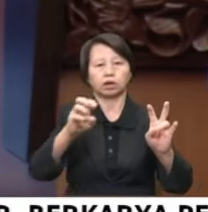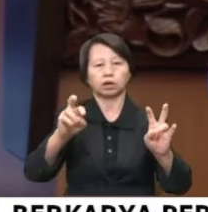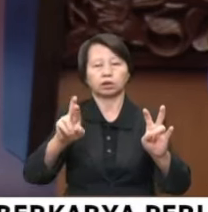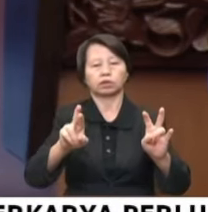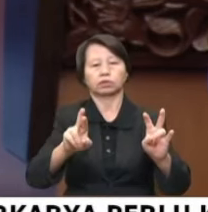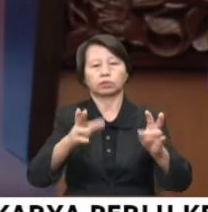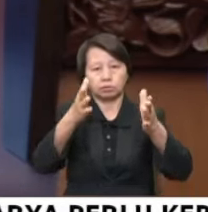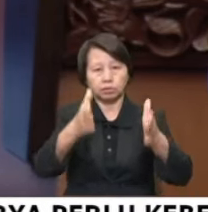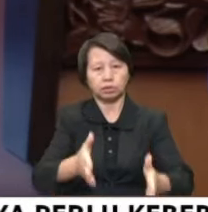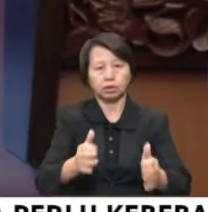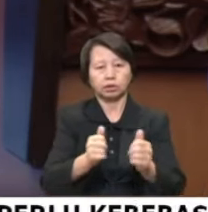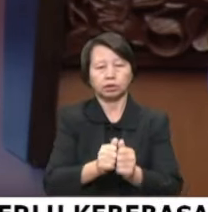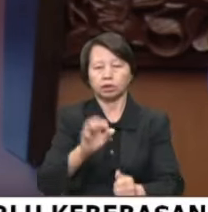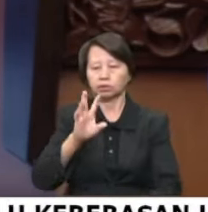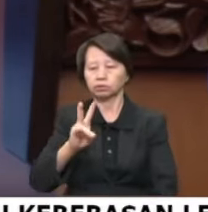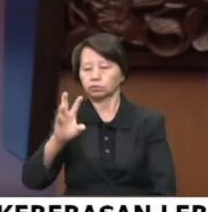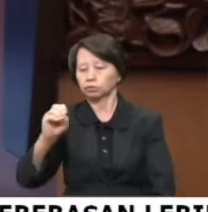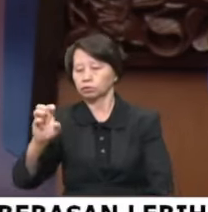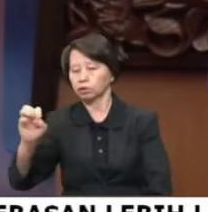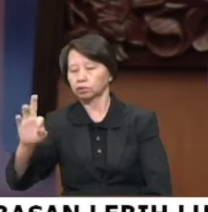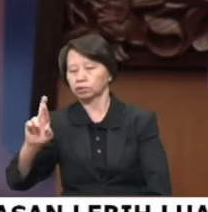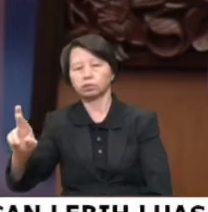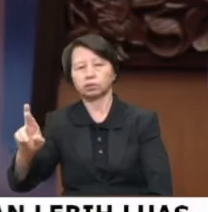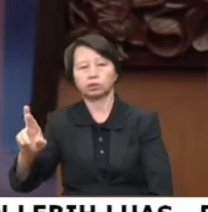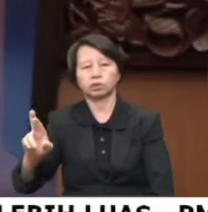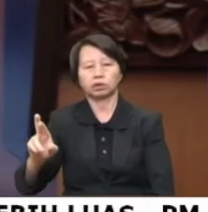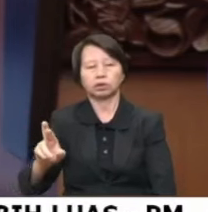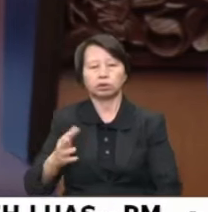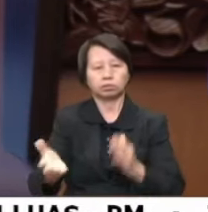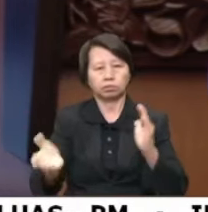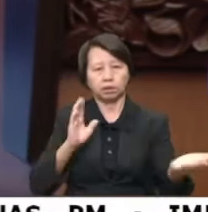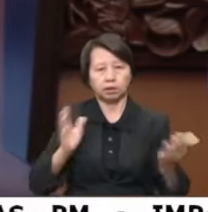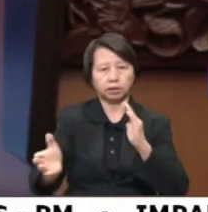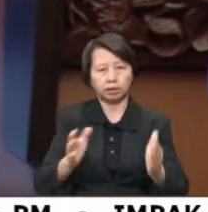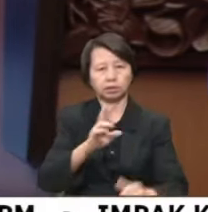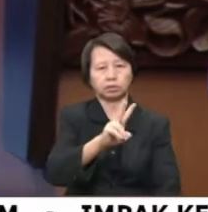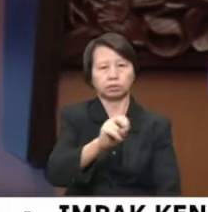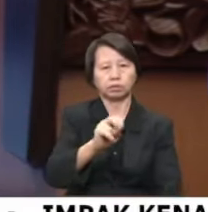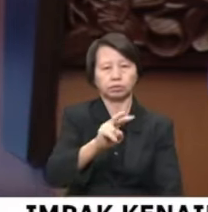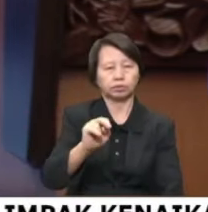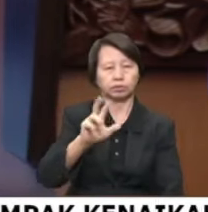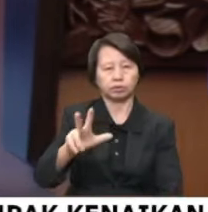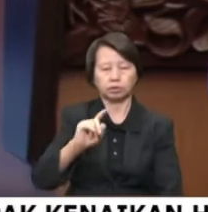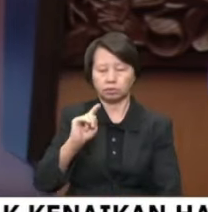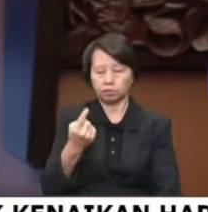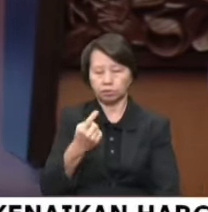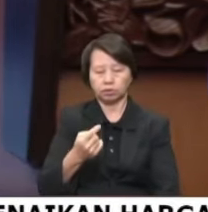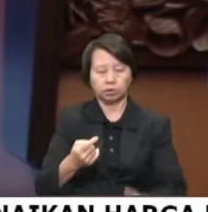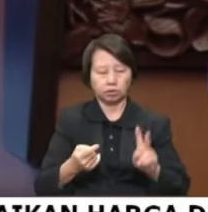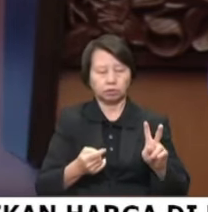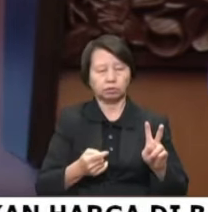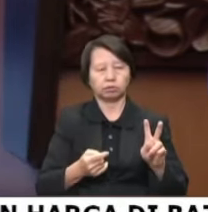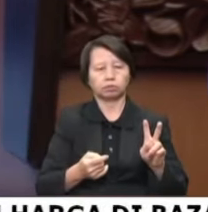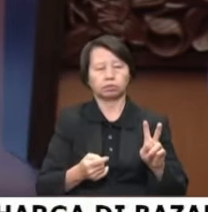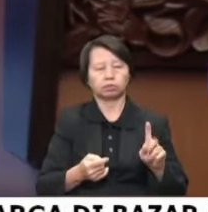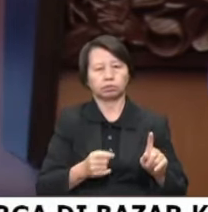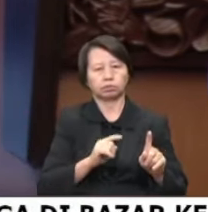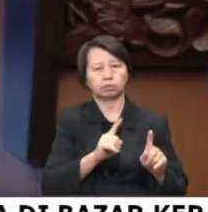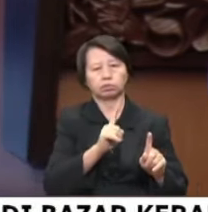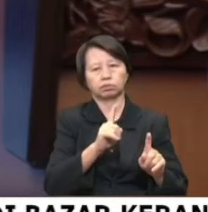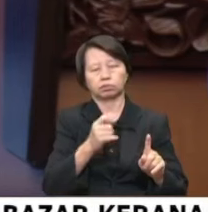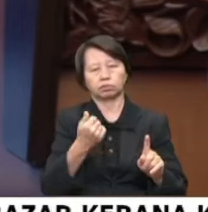peruntukan RM700 juta berbanding tahun 2023, iaitu hanya 210,000 penerima